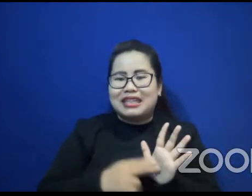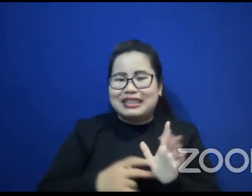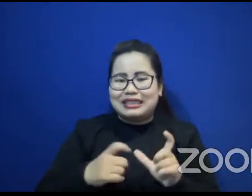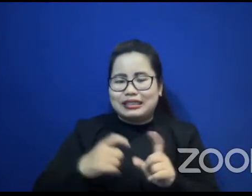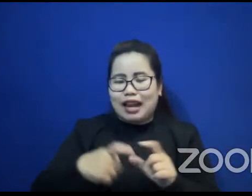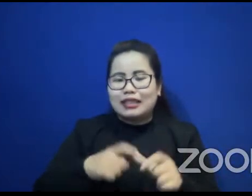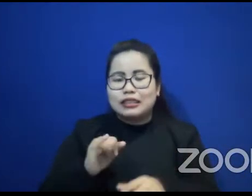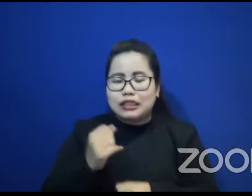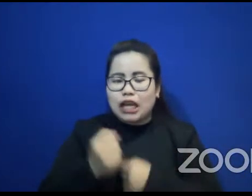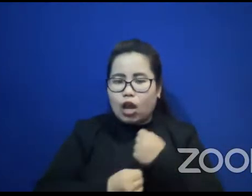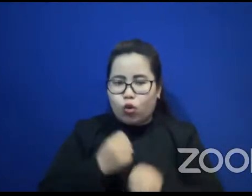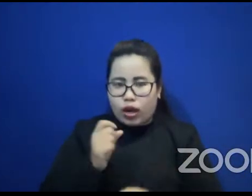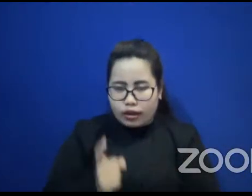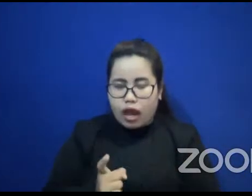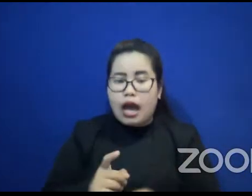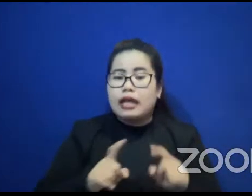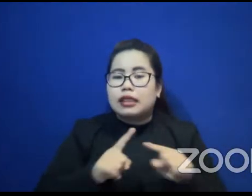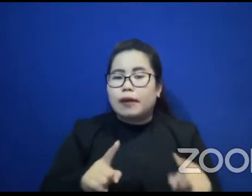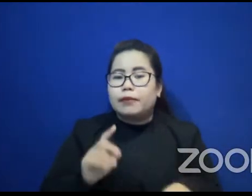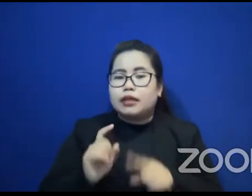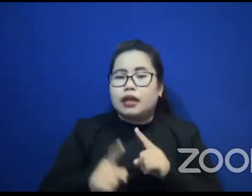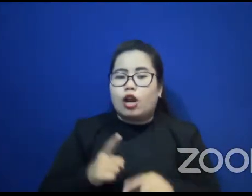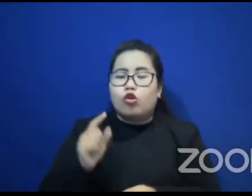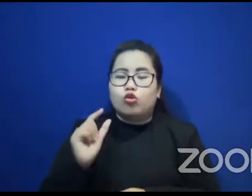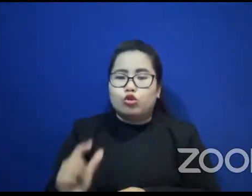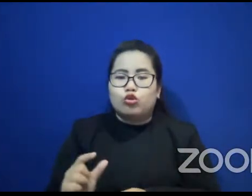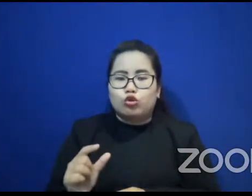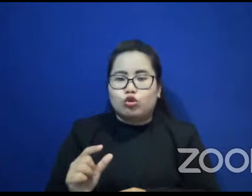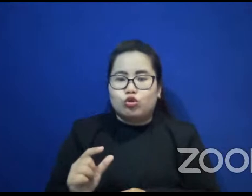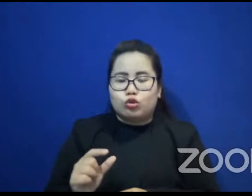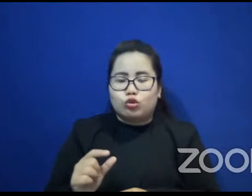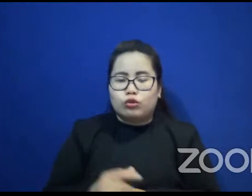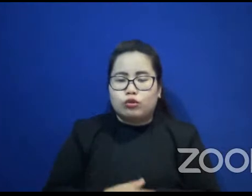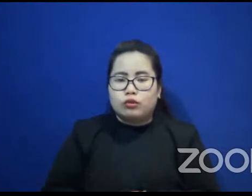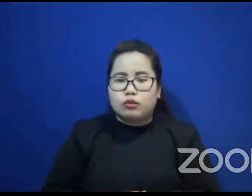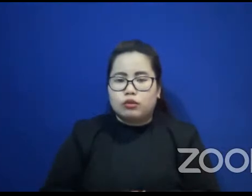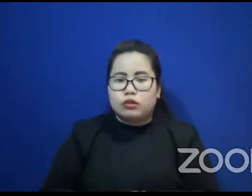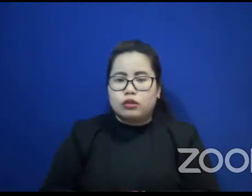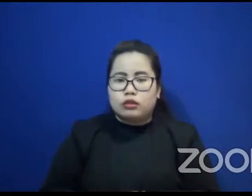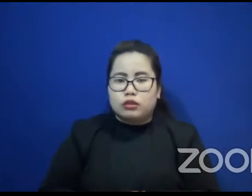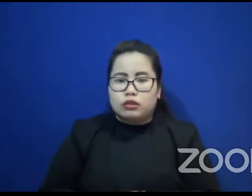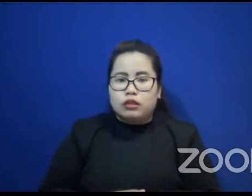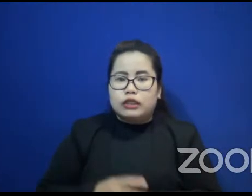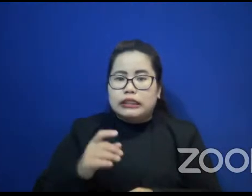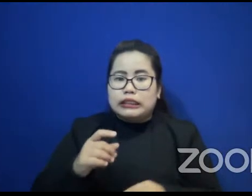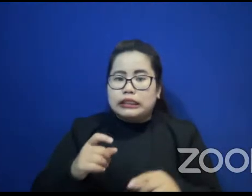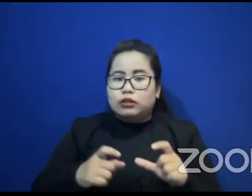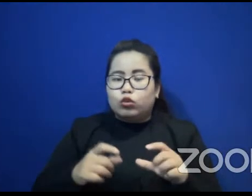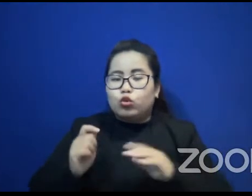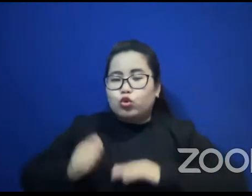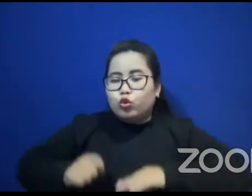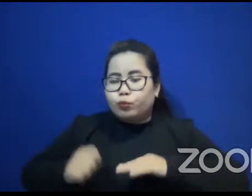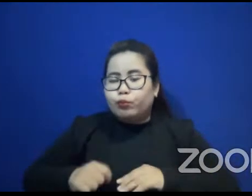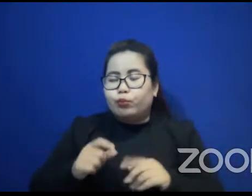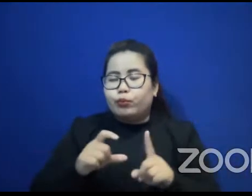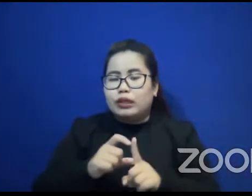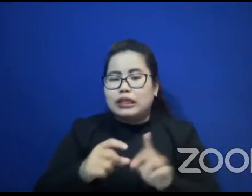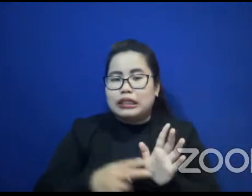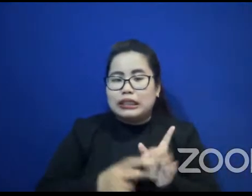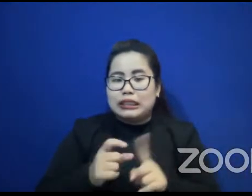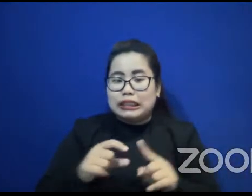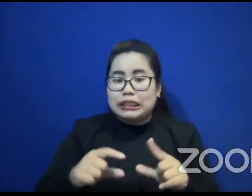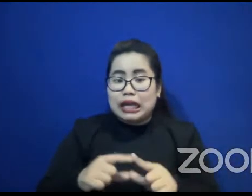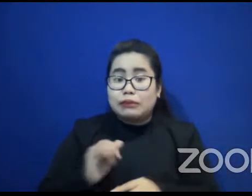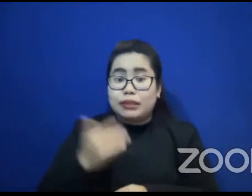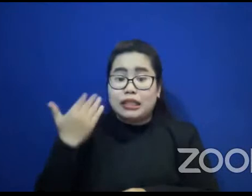ke untuk yang Apa sanksi menemuinya fine situ denda itu sedang Adik kalau kata pasar